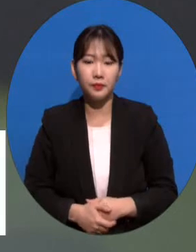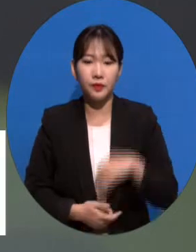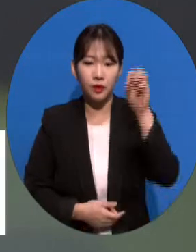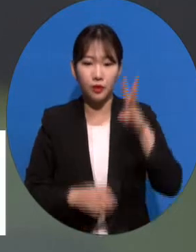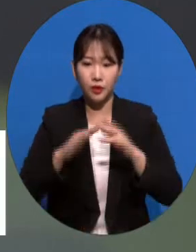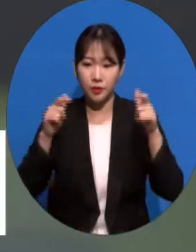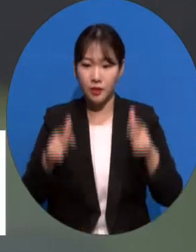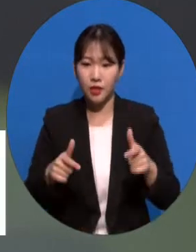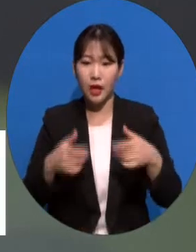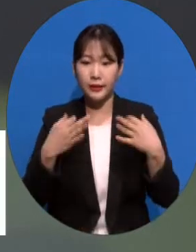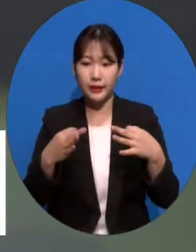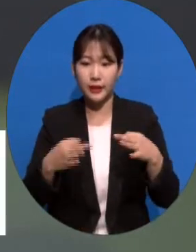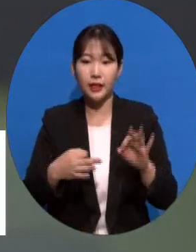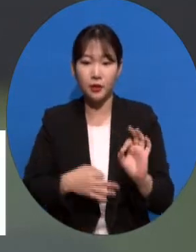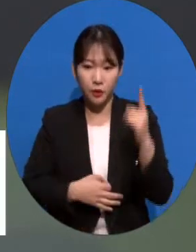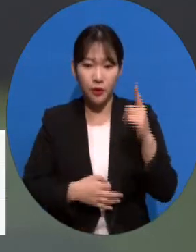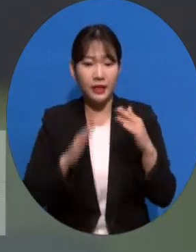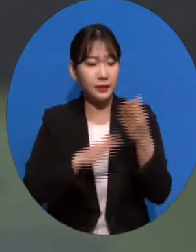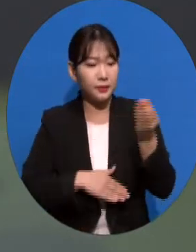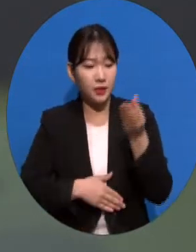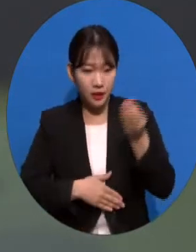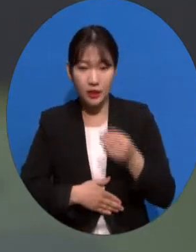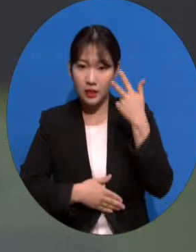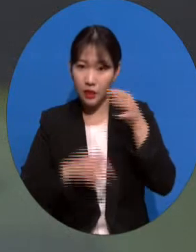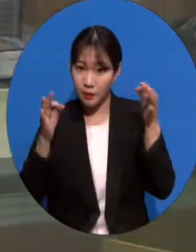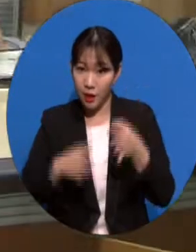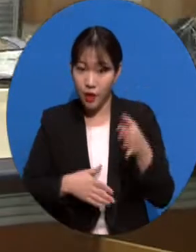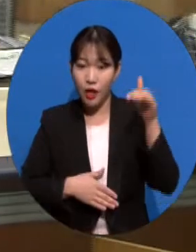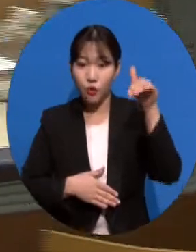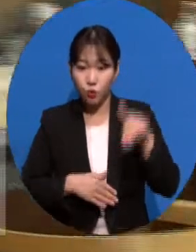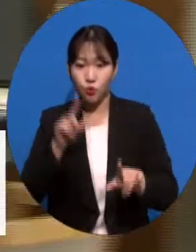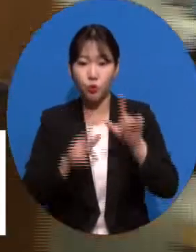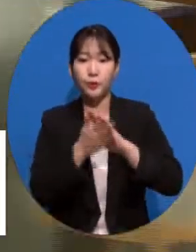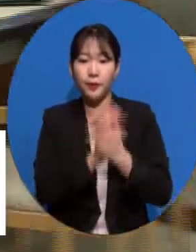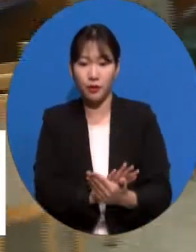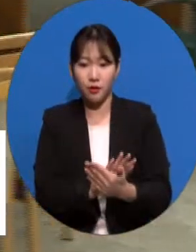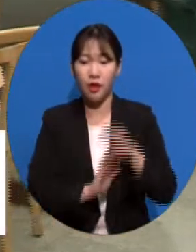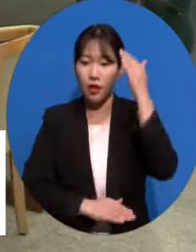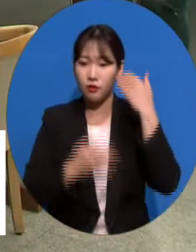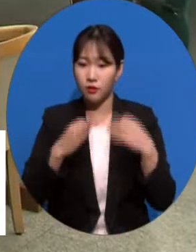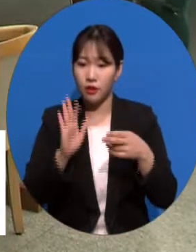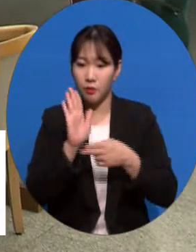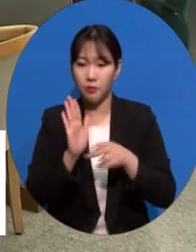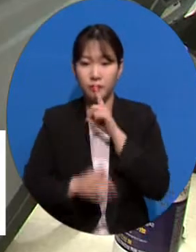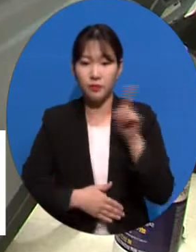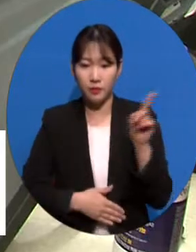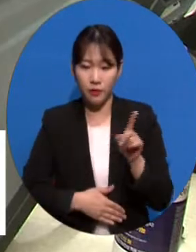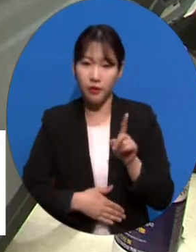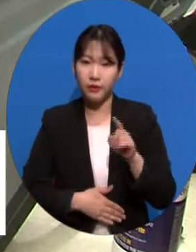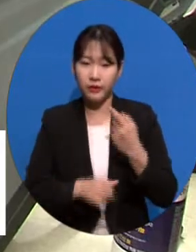광주 전남지역 예금 운행을 동안 가계 대출의 7개월 만에 감소세로 돌아섰습니다 한국은행 취업 본부에 따르면